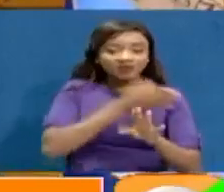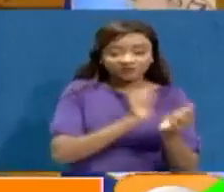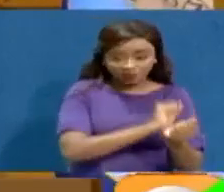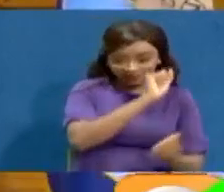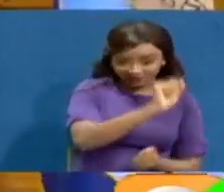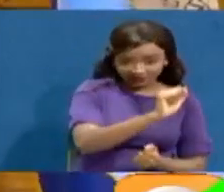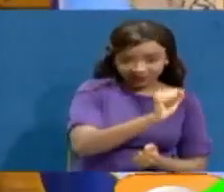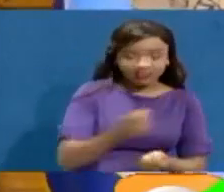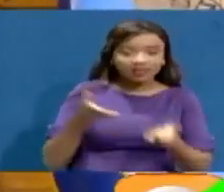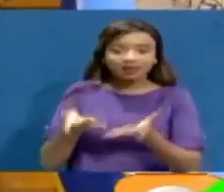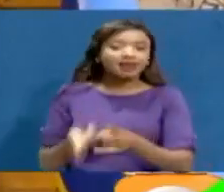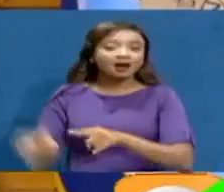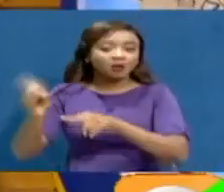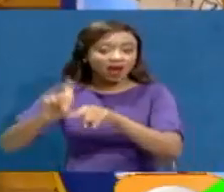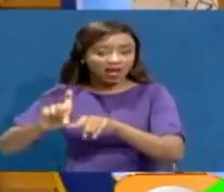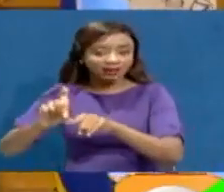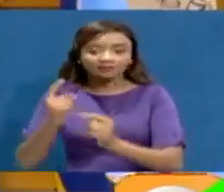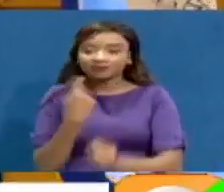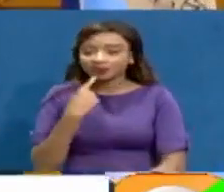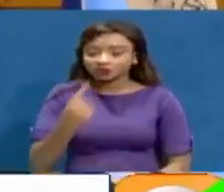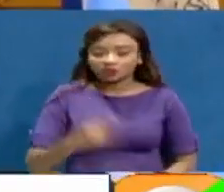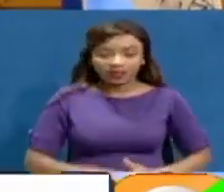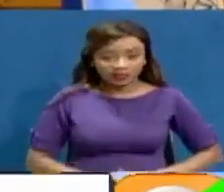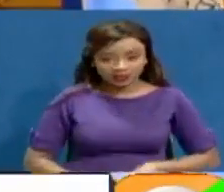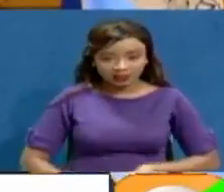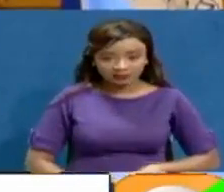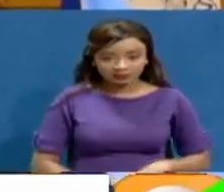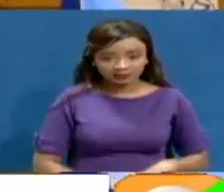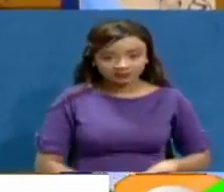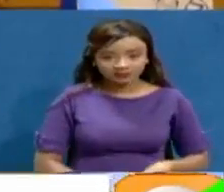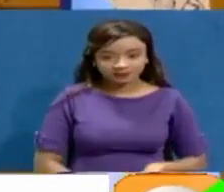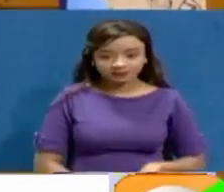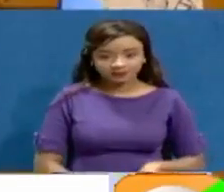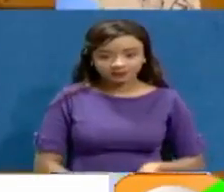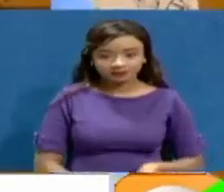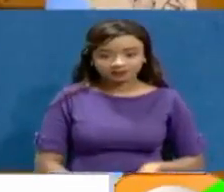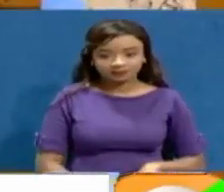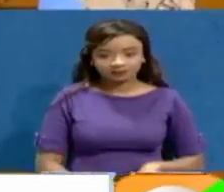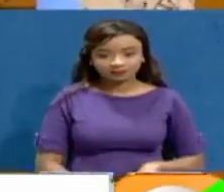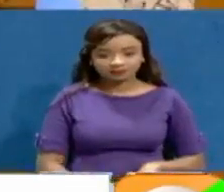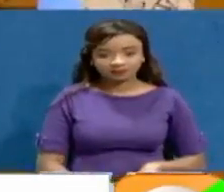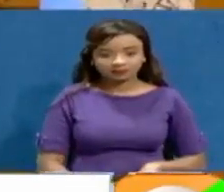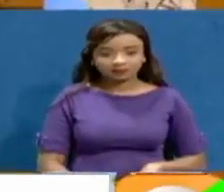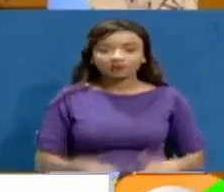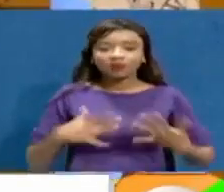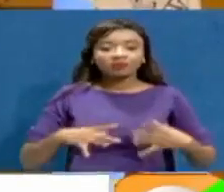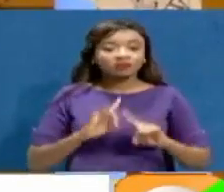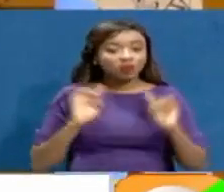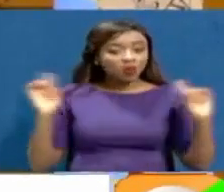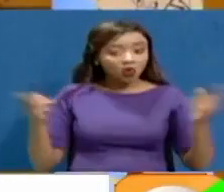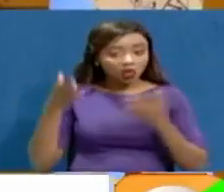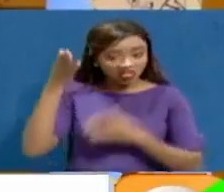is reviewed upwards from 15 to 100 with all in